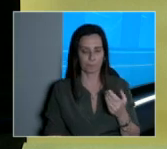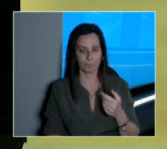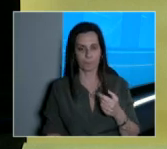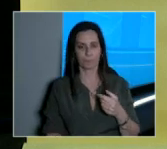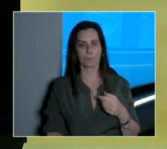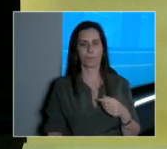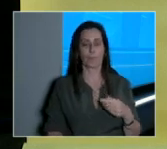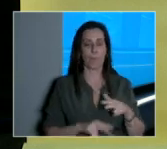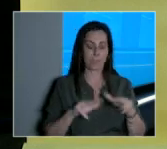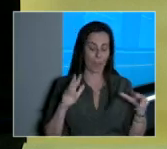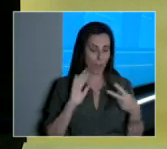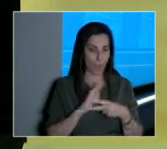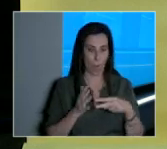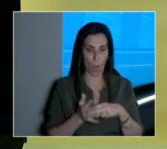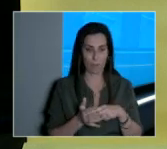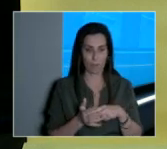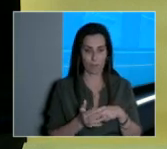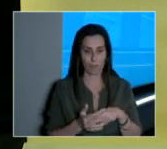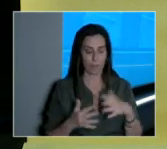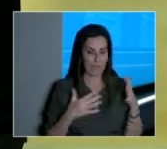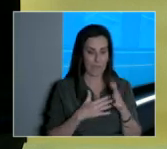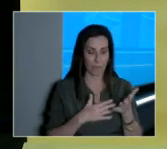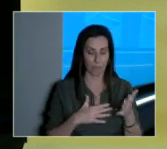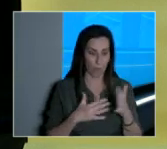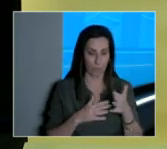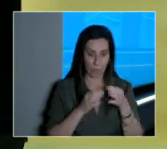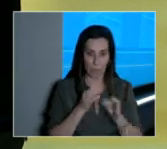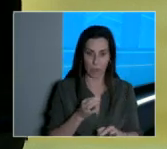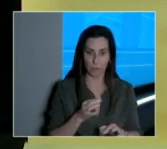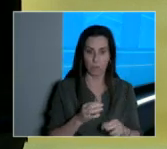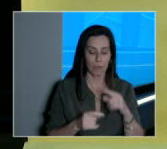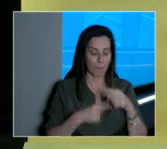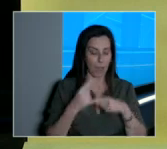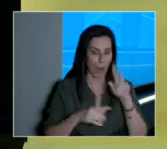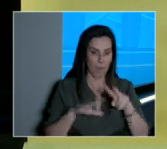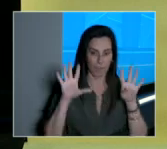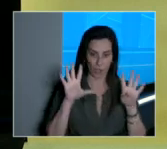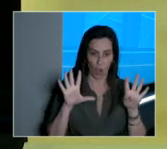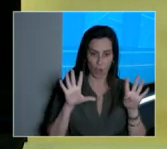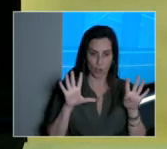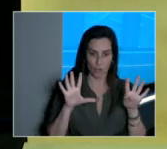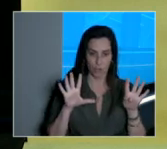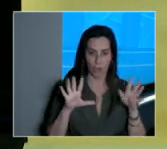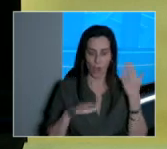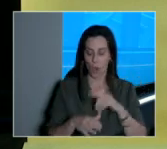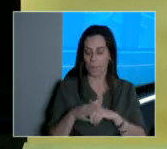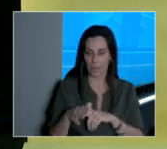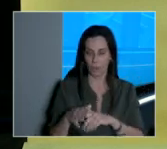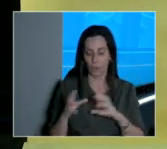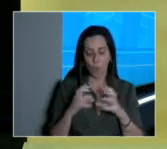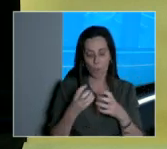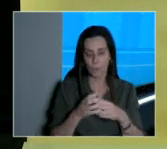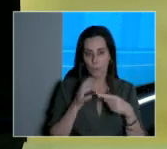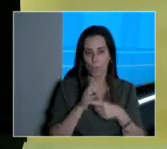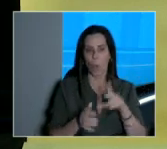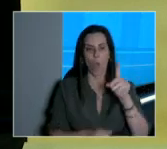פתאום ישלח את זה? הקונסטלציה הפוליטית אם אנחנו נבדוק, בוא נבדוק לפרטים. בשנת 2009 היו בימין חוליות מסוימות